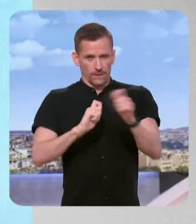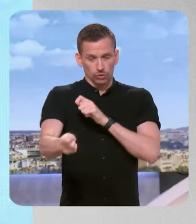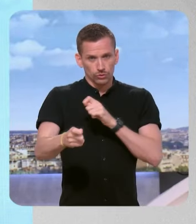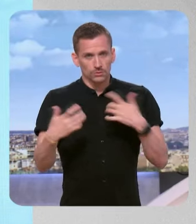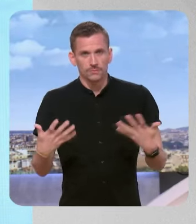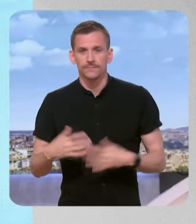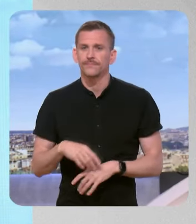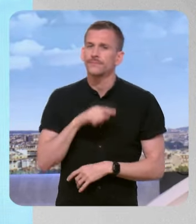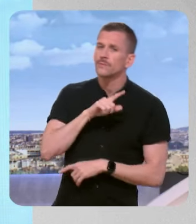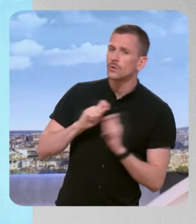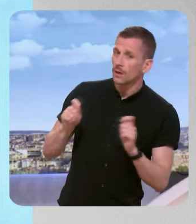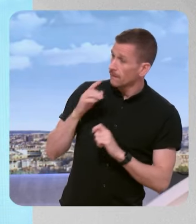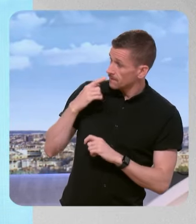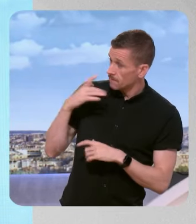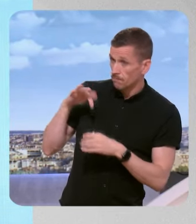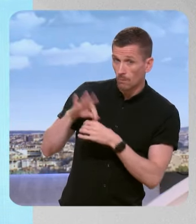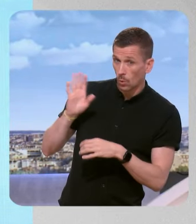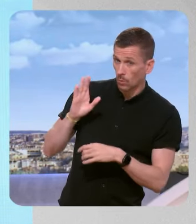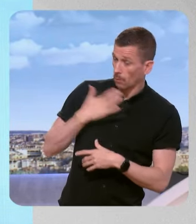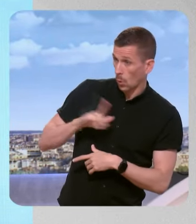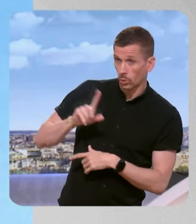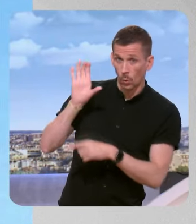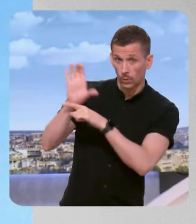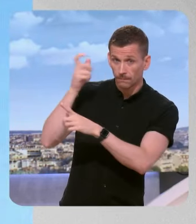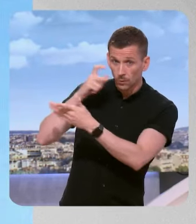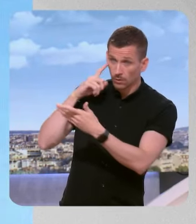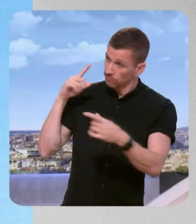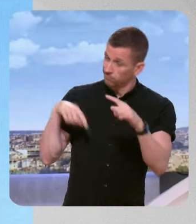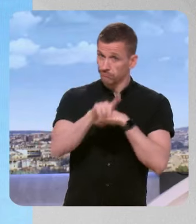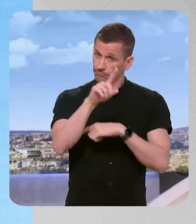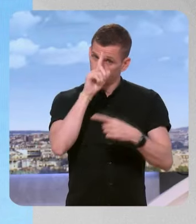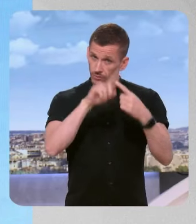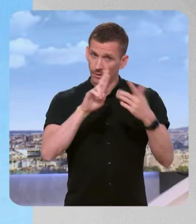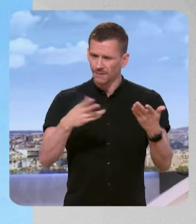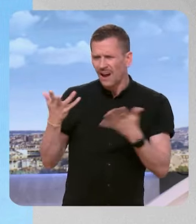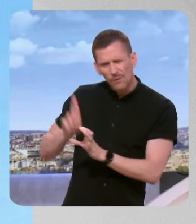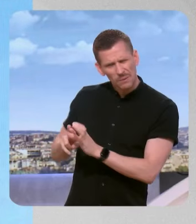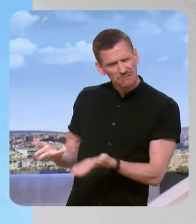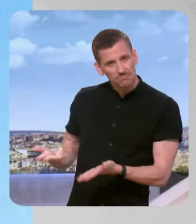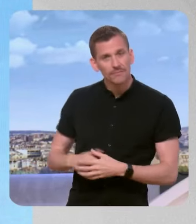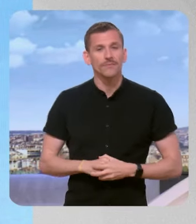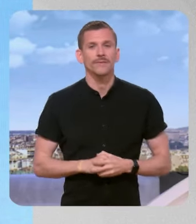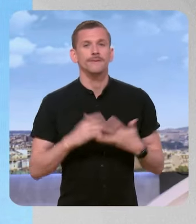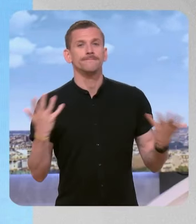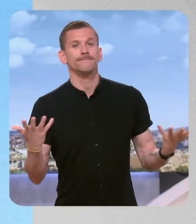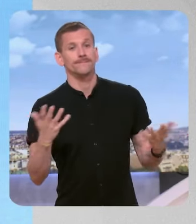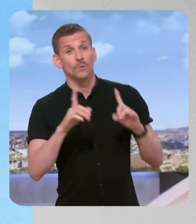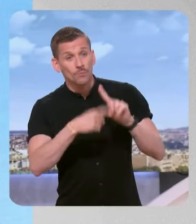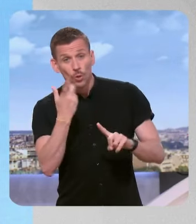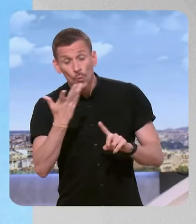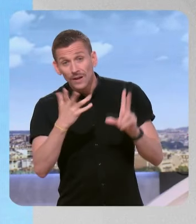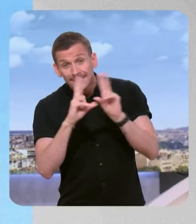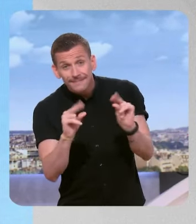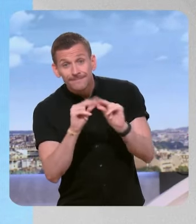voter pour vous non ils votent rassemblement national pourquoi les LR sont condamnés et bien justement moi je je je crois qu'il est important que de leur expliquer qu'un